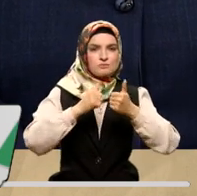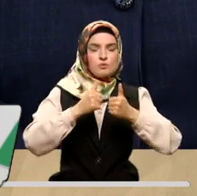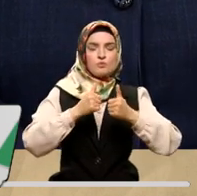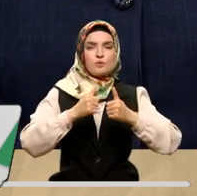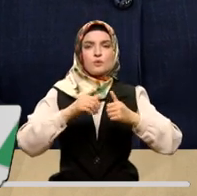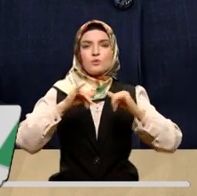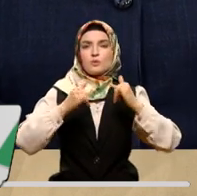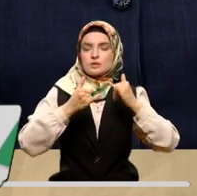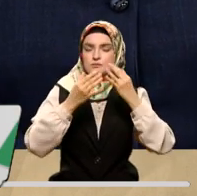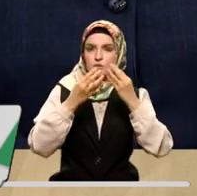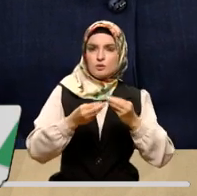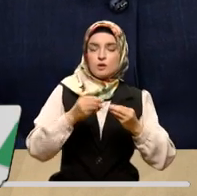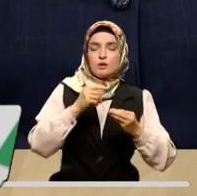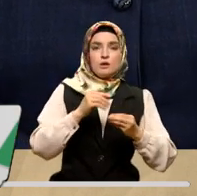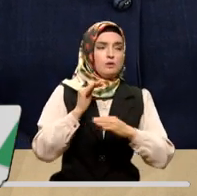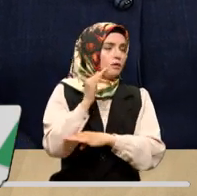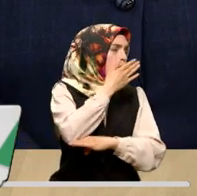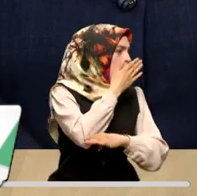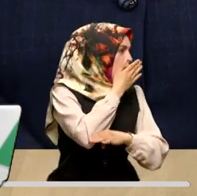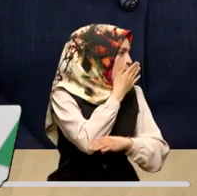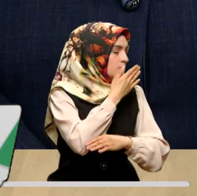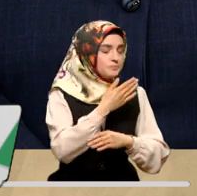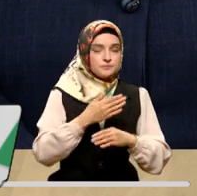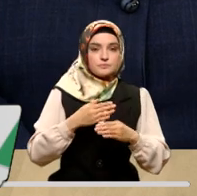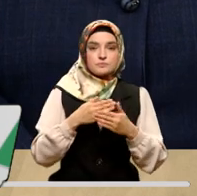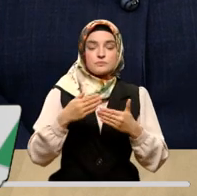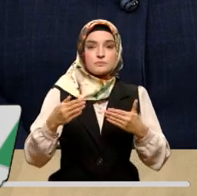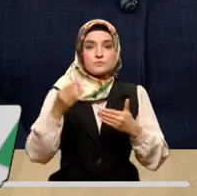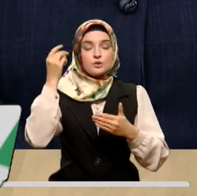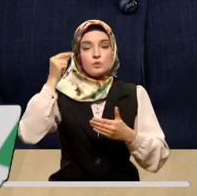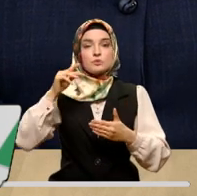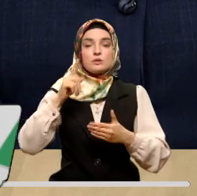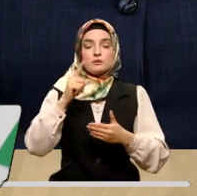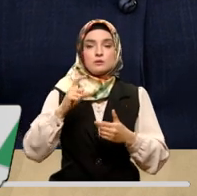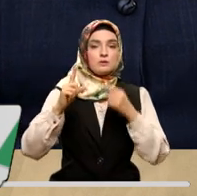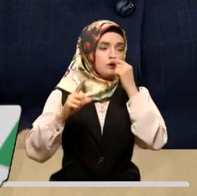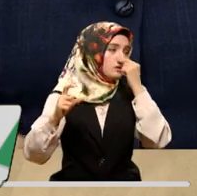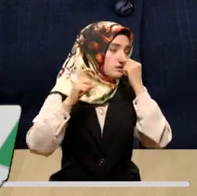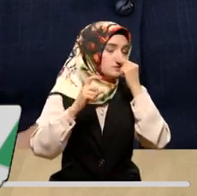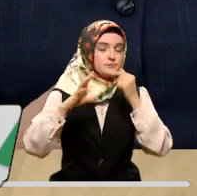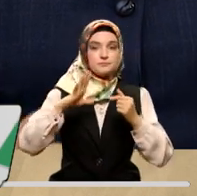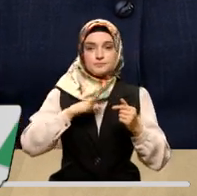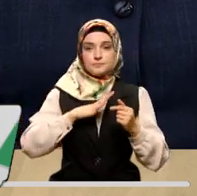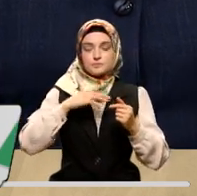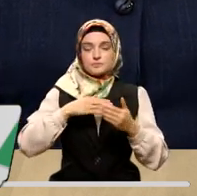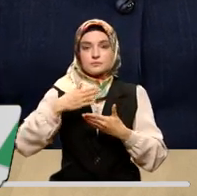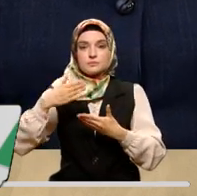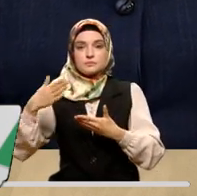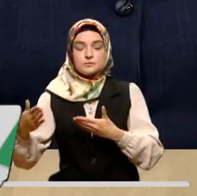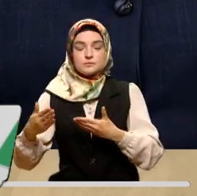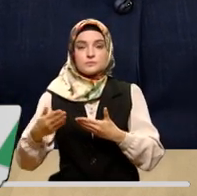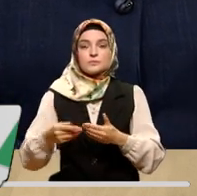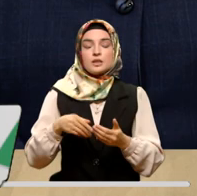onun hayatı boyunca unutamayacağı bir ay yaşatmak istiyoruz. Ve bunu da sıradanlıktan çıkarmak